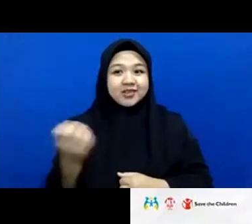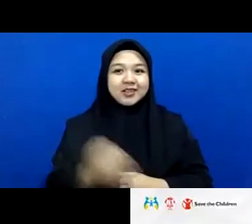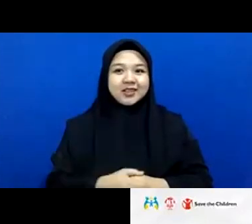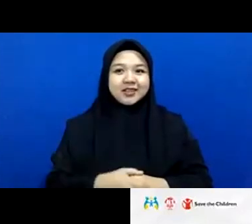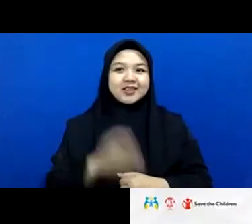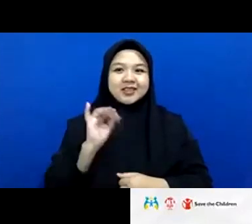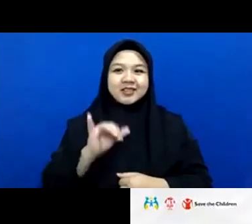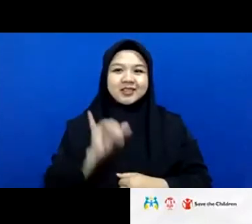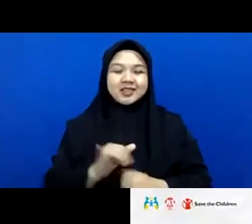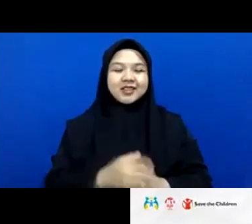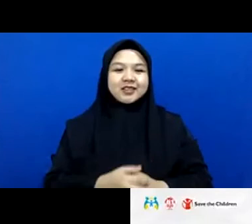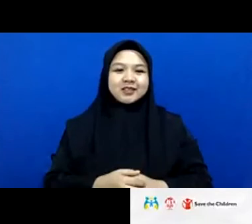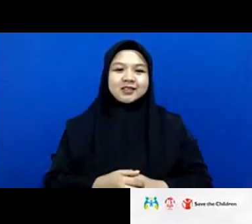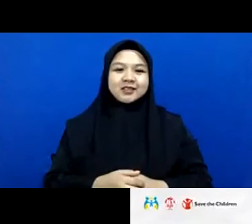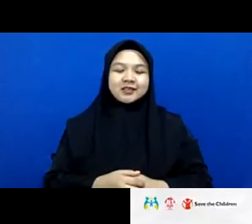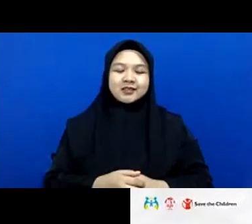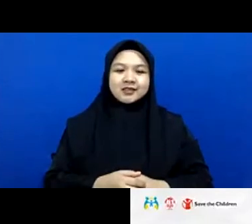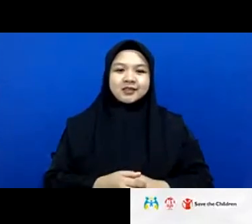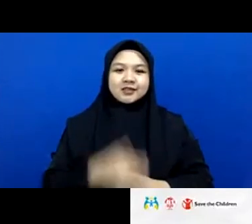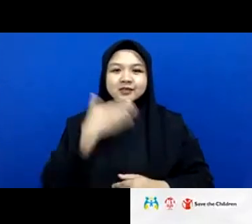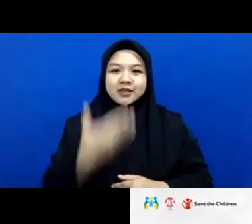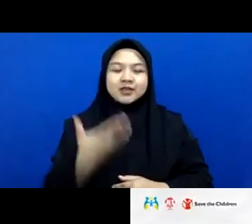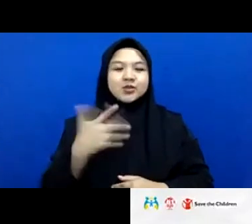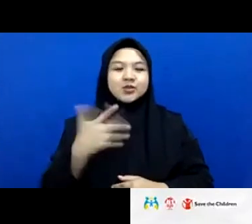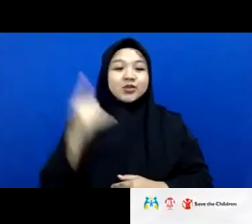Iya. Oke, terima kasih Bu Gilang sudah hadir.